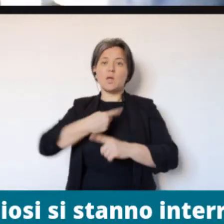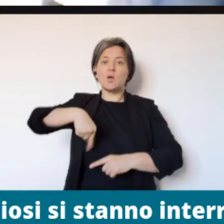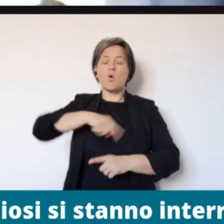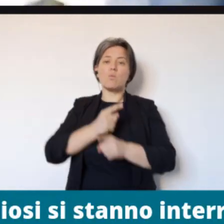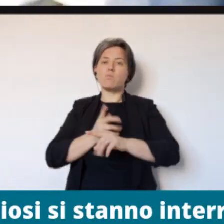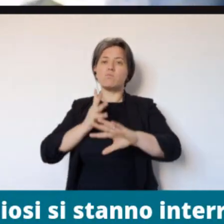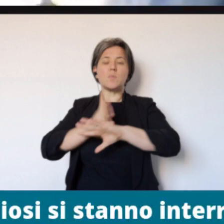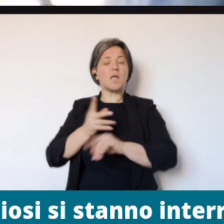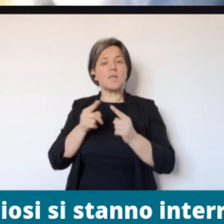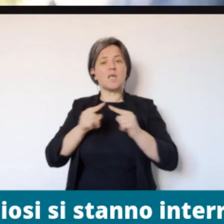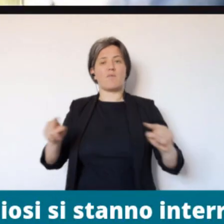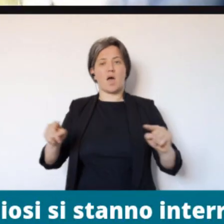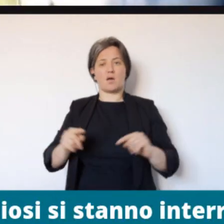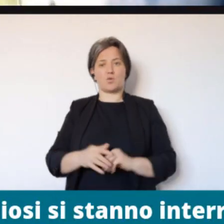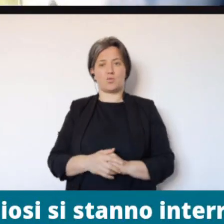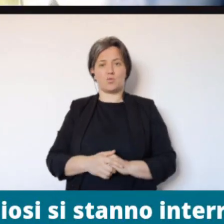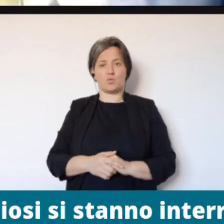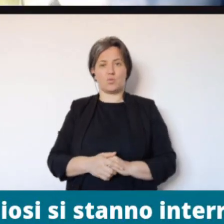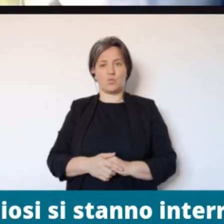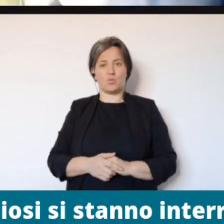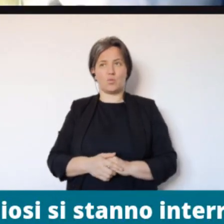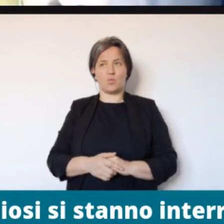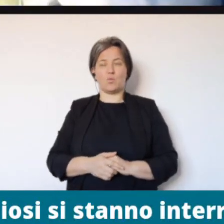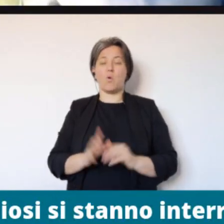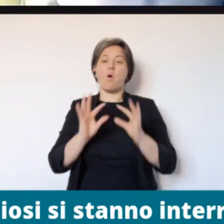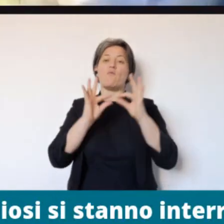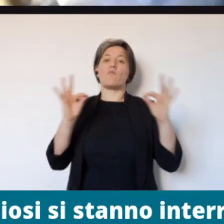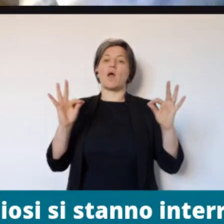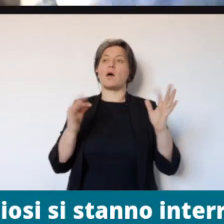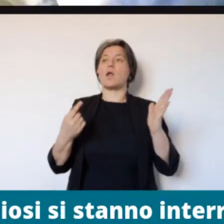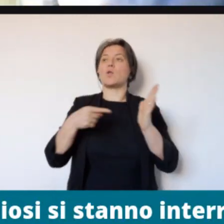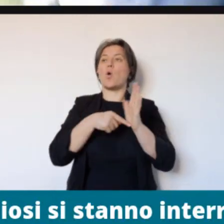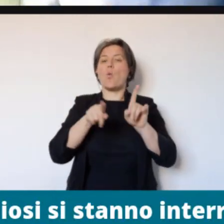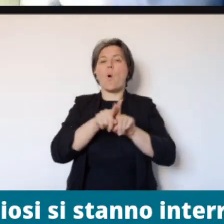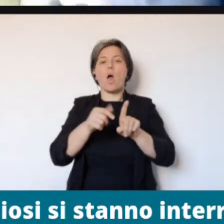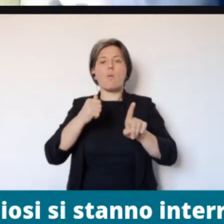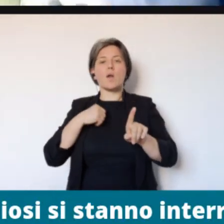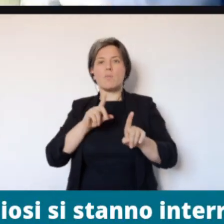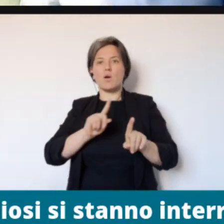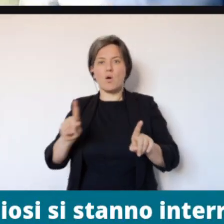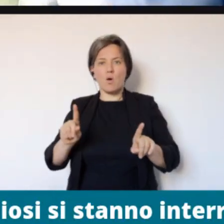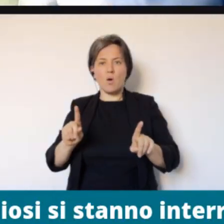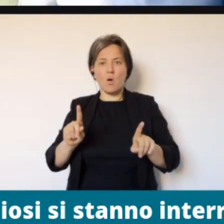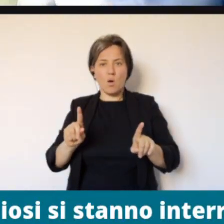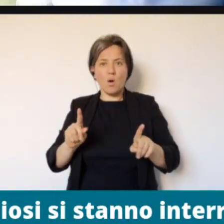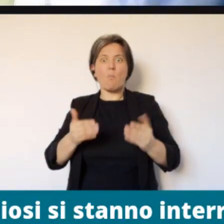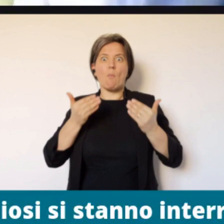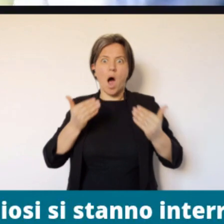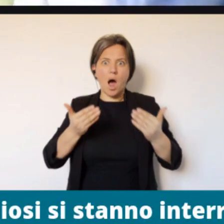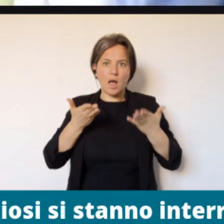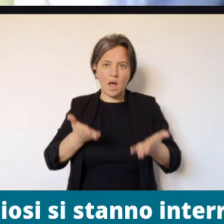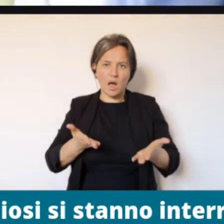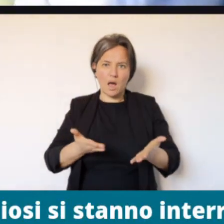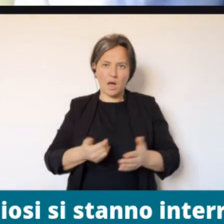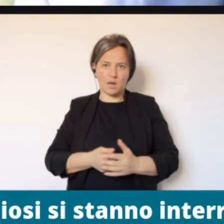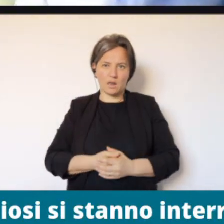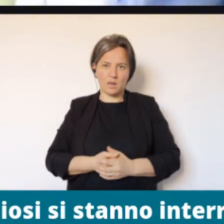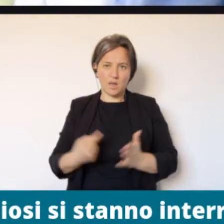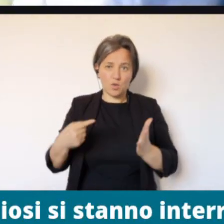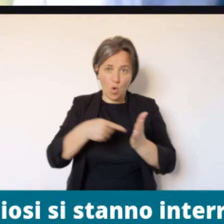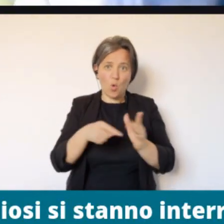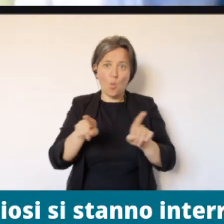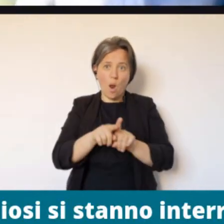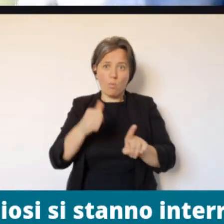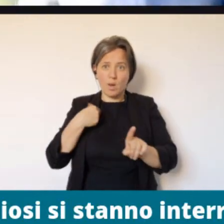diverso che noi potremmo fare rispetto a non è più come, non sarà come prima, magari